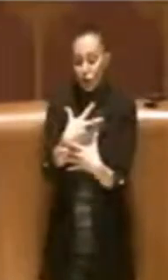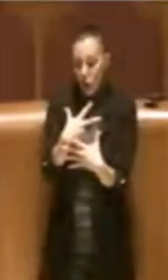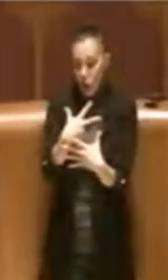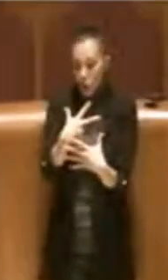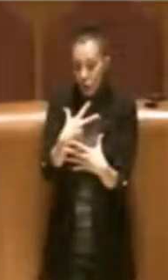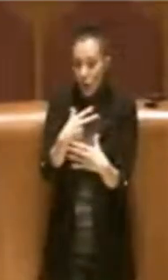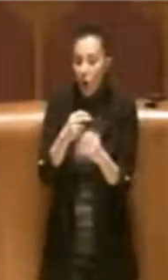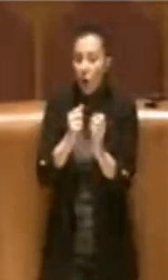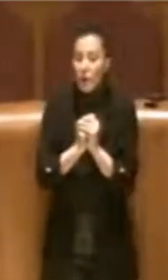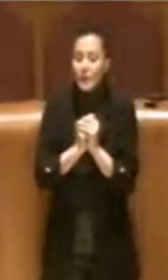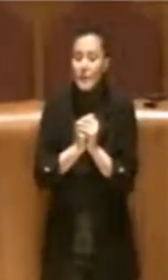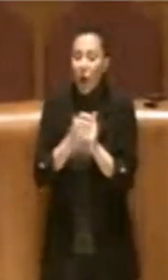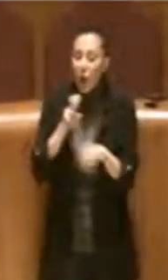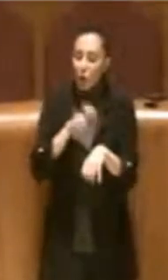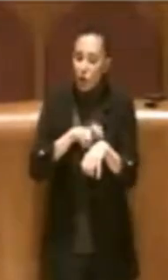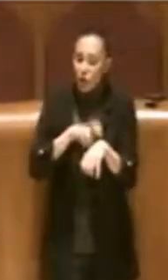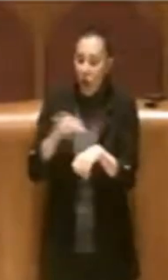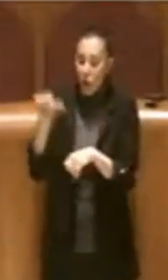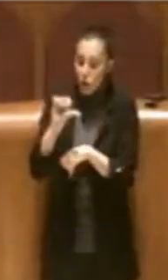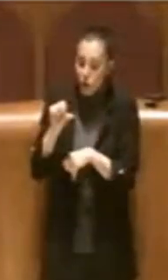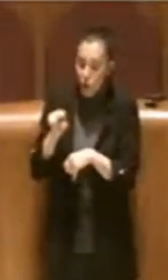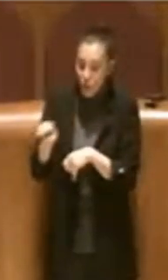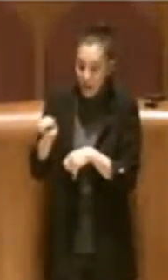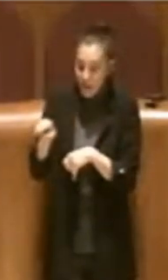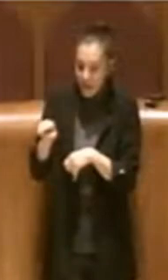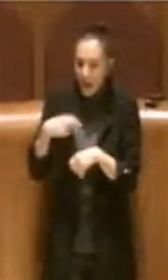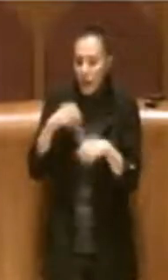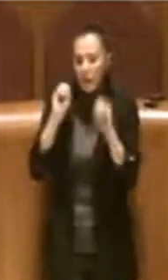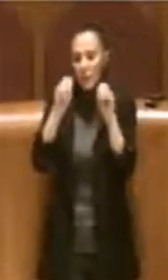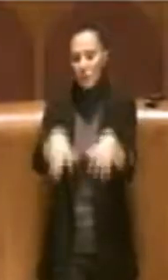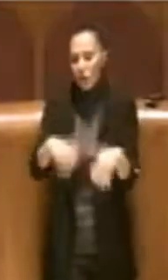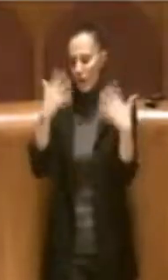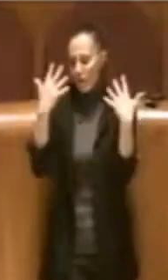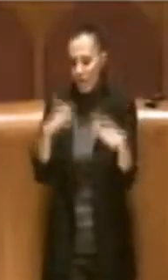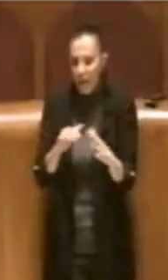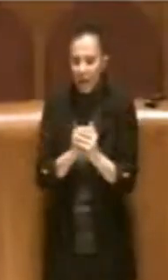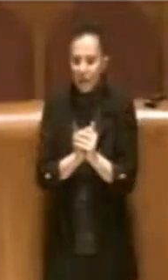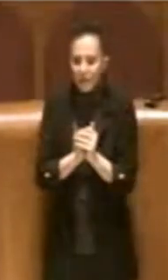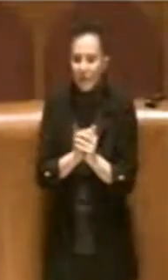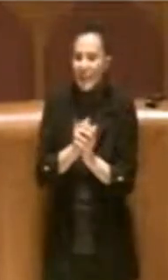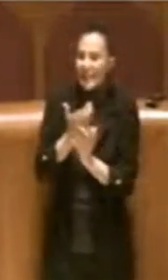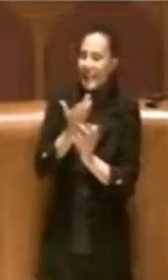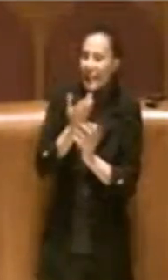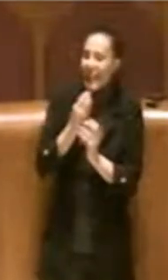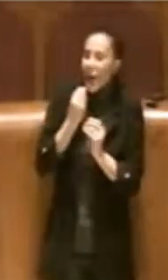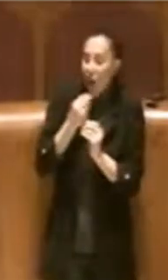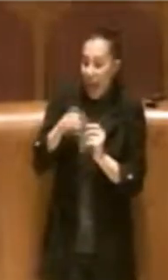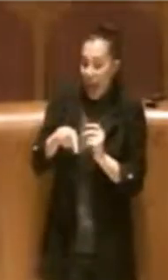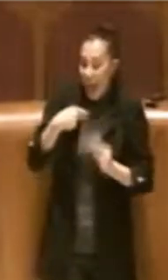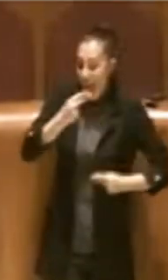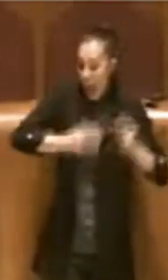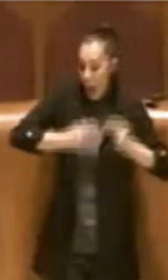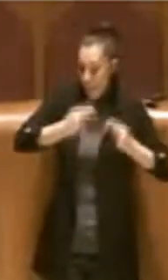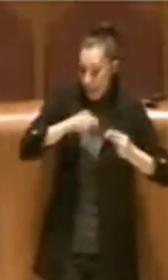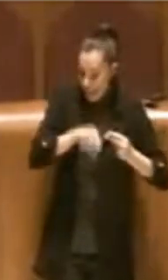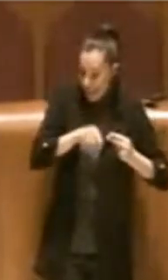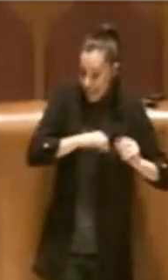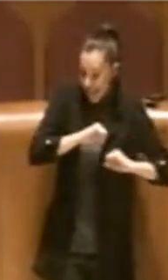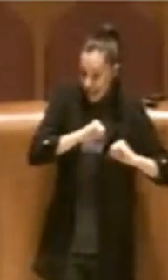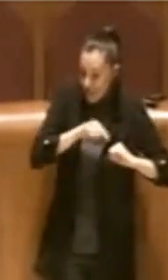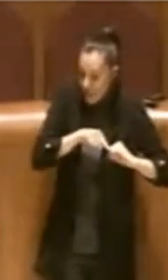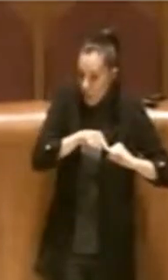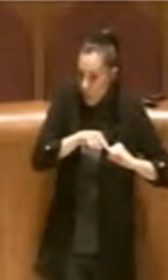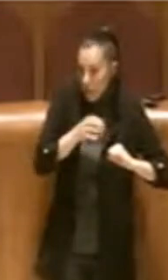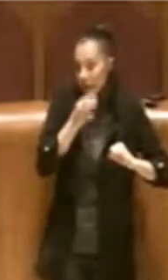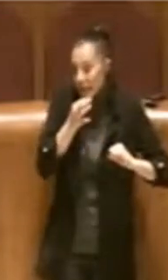la dottoressa Scozzese si era già dimessa. Quindi, se qualcosa ha fatto questa amministrazione, ha messo a